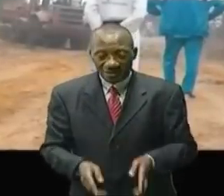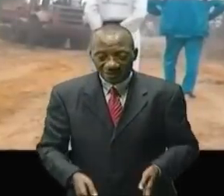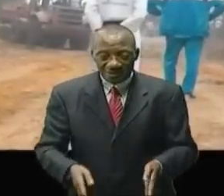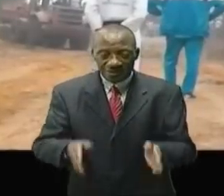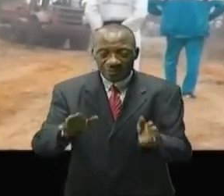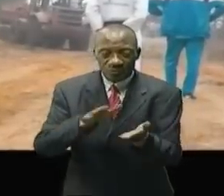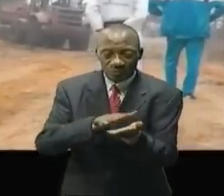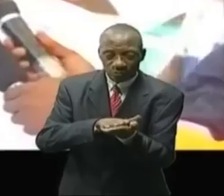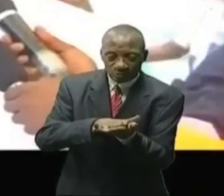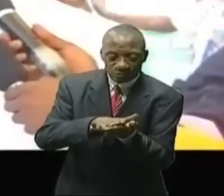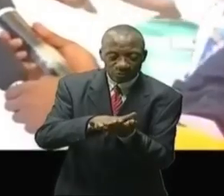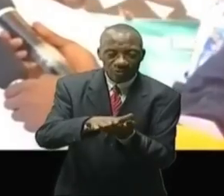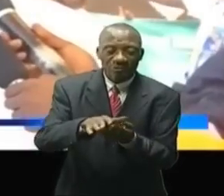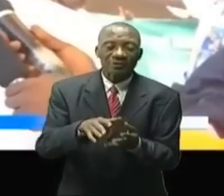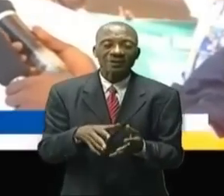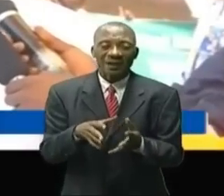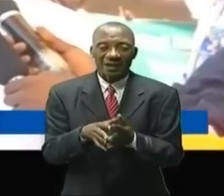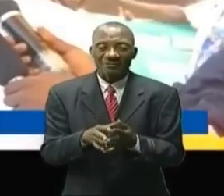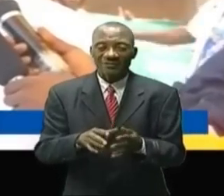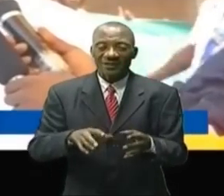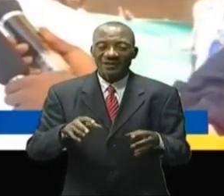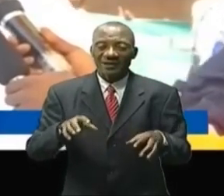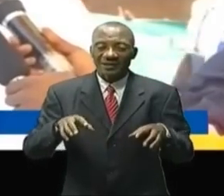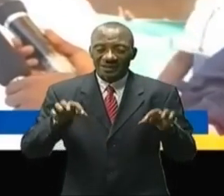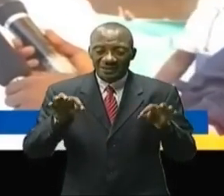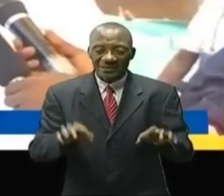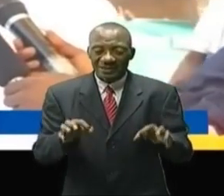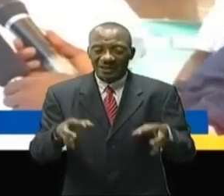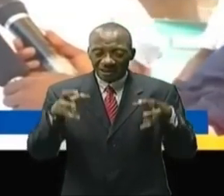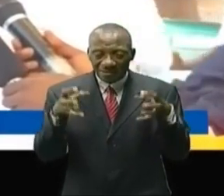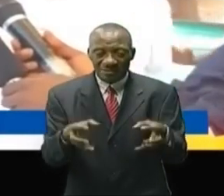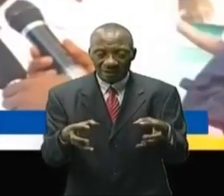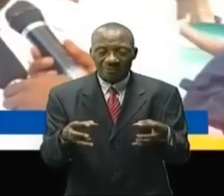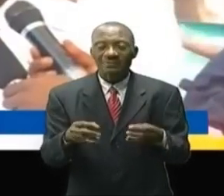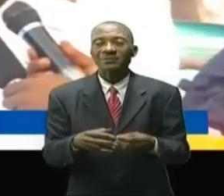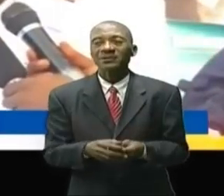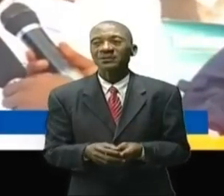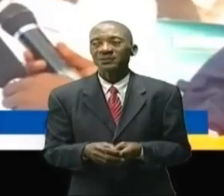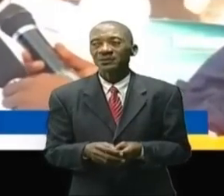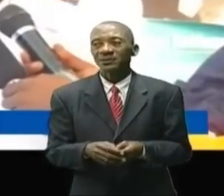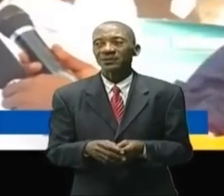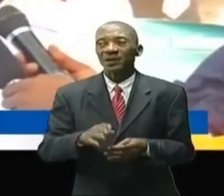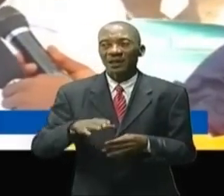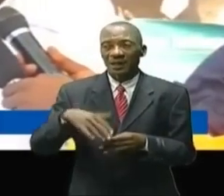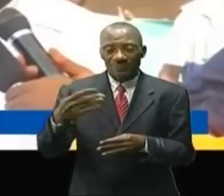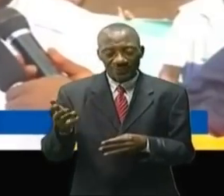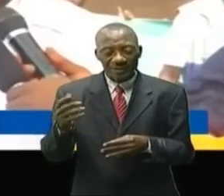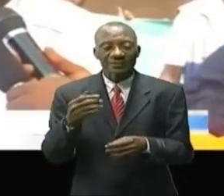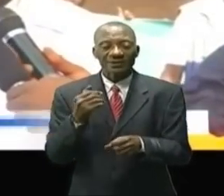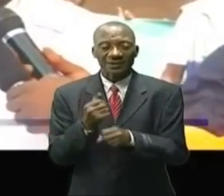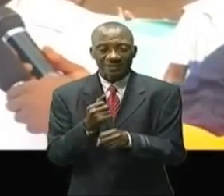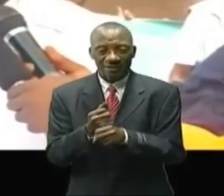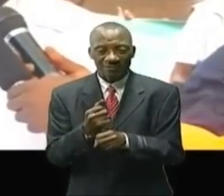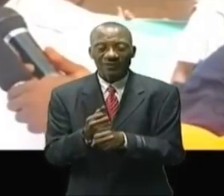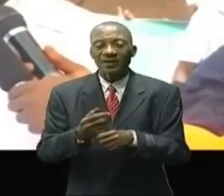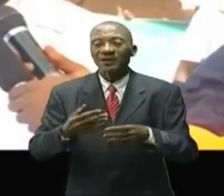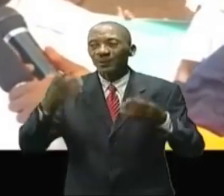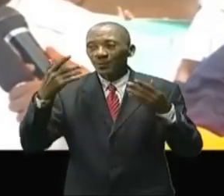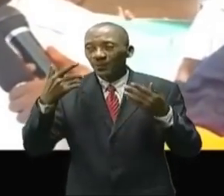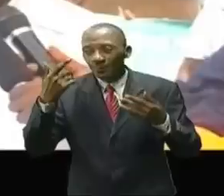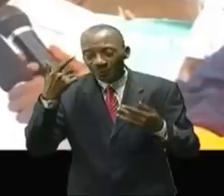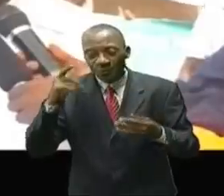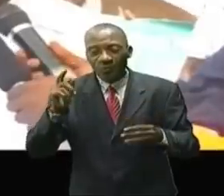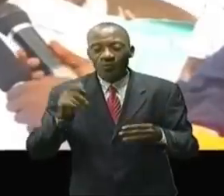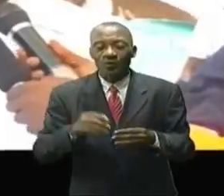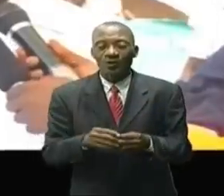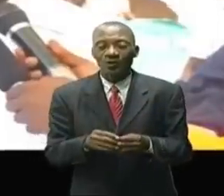matériaux sélectionnés et à certains endroits évidemment on va faire ce qu'on appelle le point d'attente. Il y aura aussi les travaux d'assainissement, de la lutte contre l'érosion